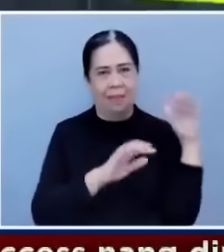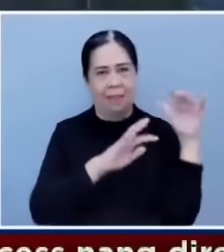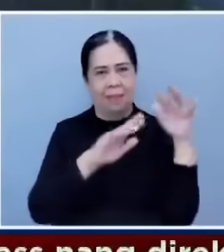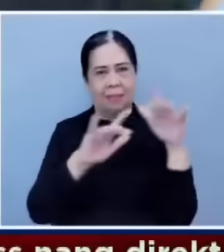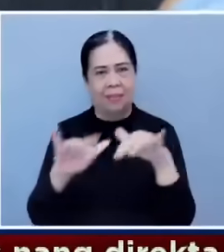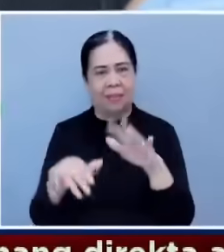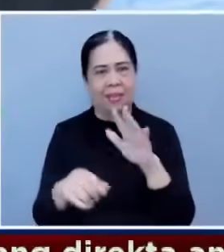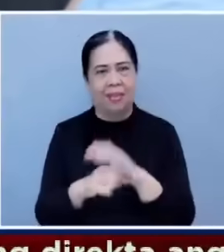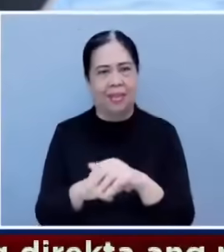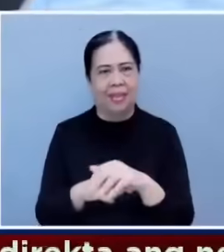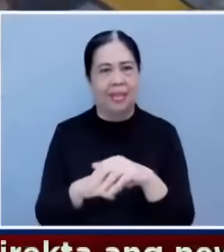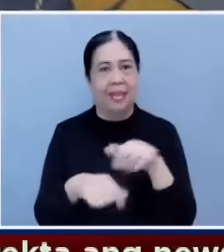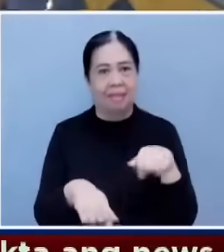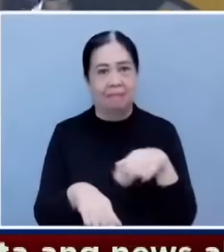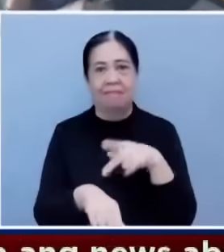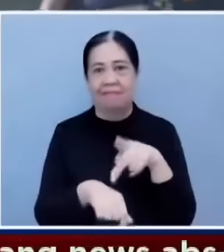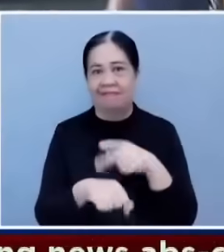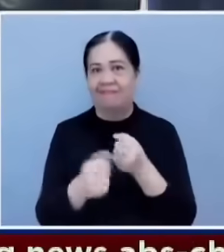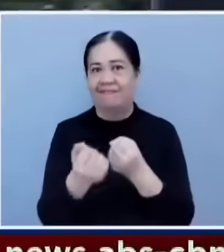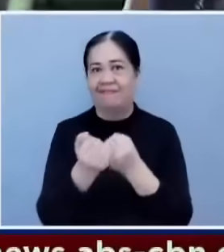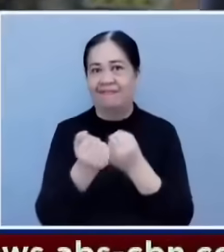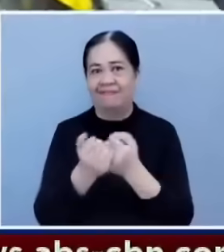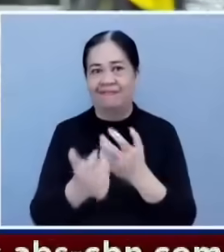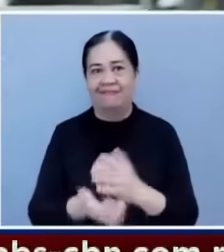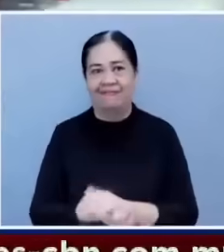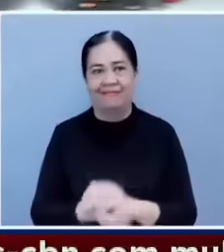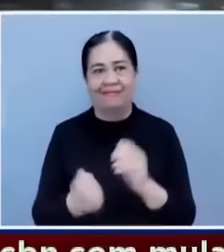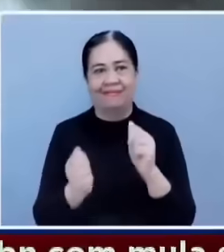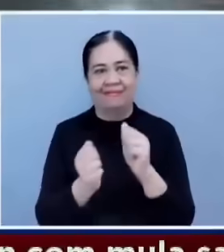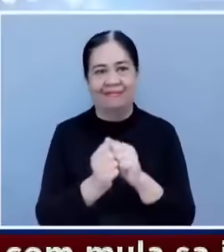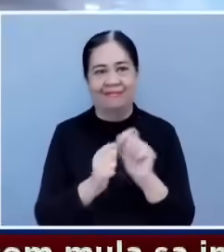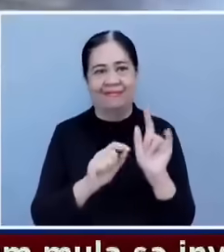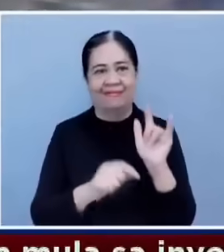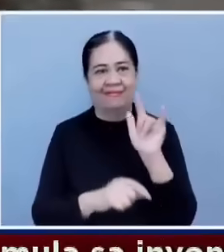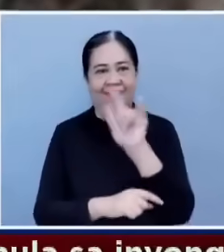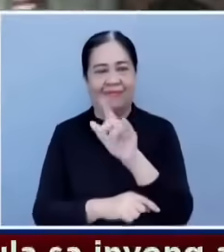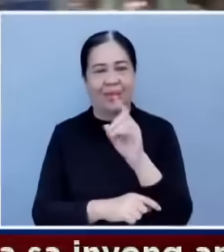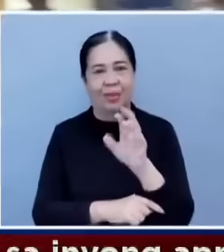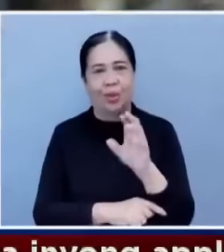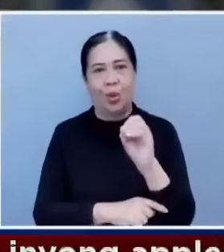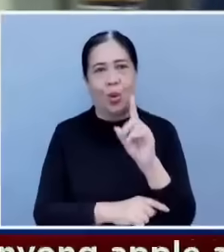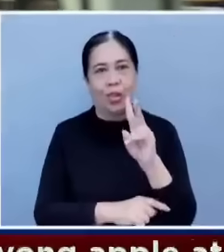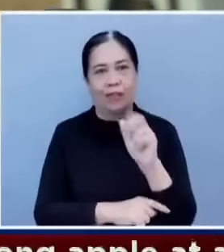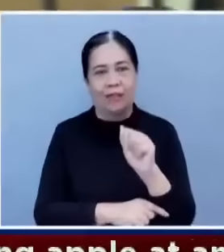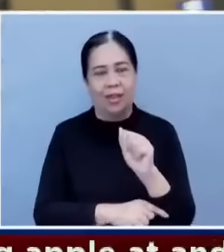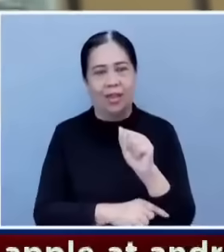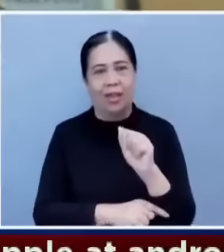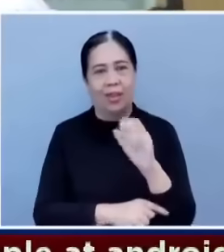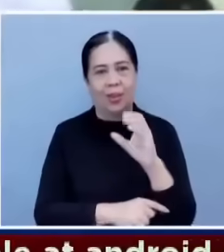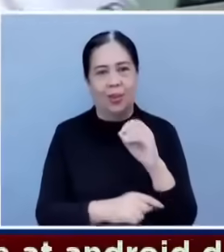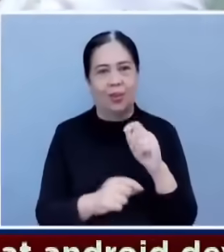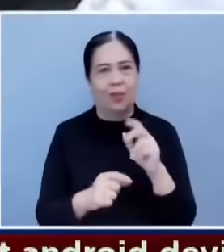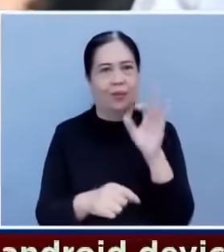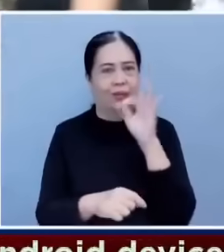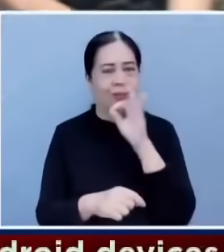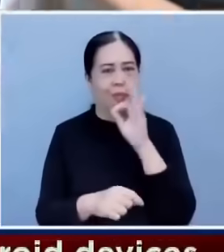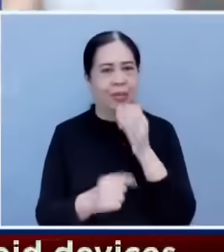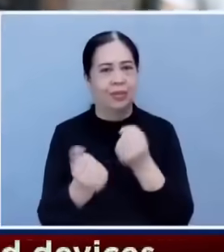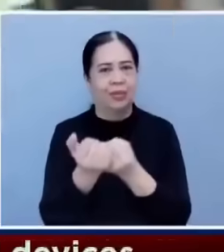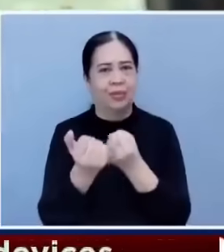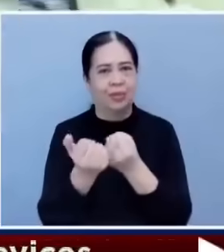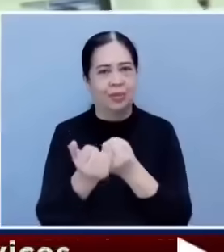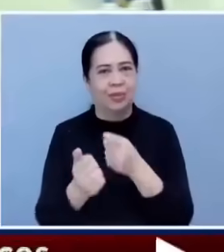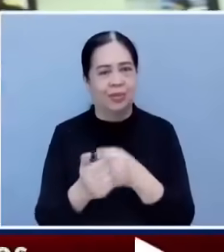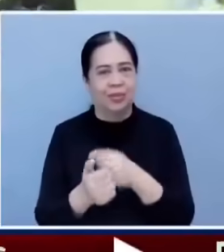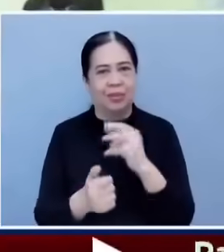kanyang local supporters. Kasama rin ni Michelle sa pagbiyahe si Dr. Olivia Kidoko, isa sa mga Filipino sponsors ng